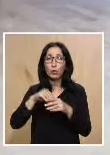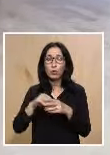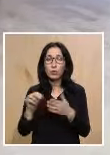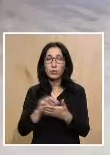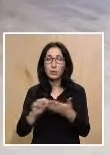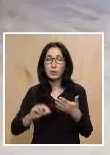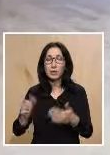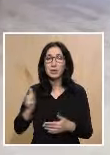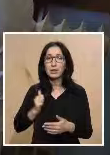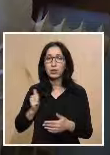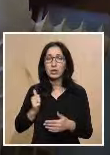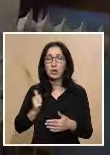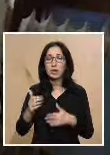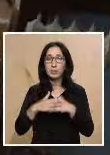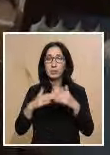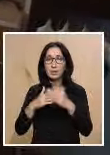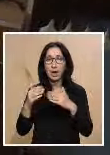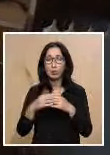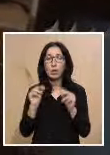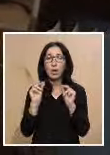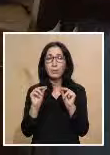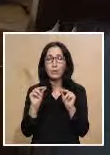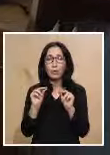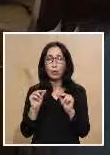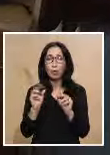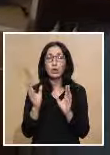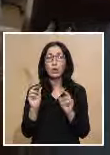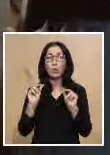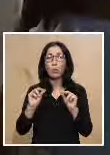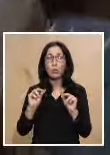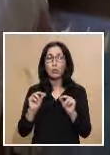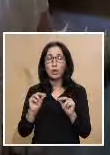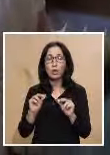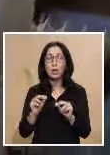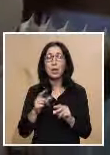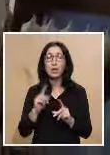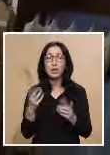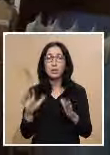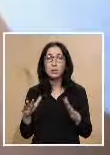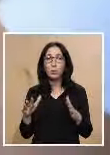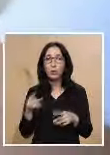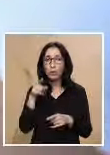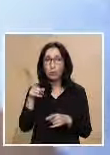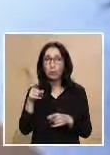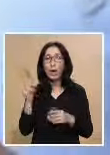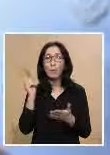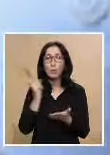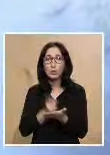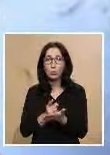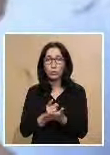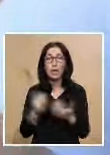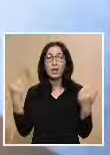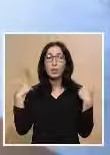в списъка с защитени специалности педагогика на обучението по. И според това